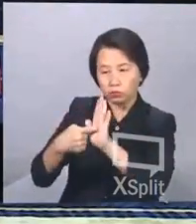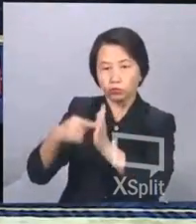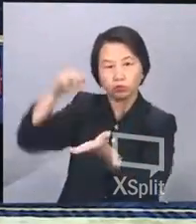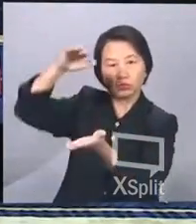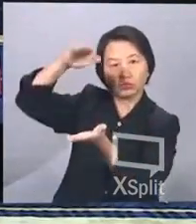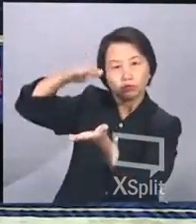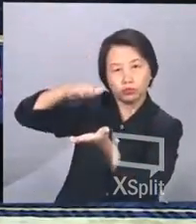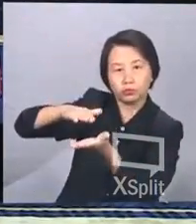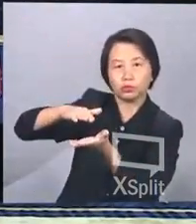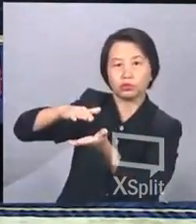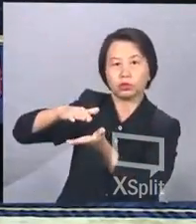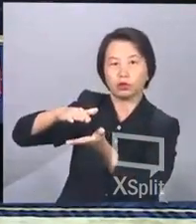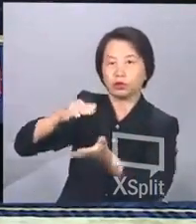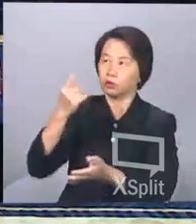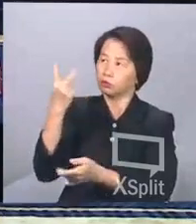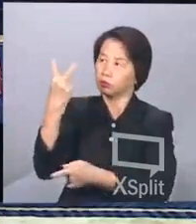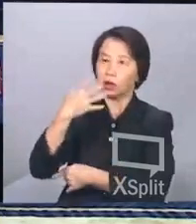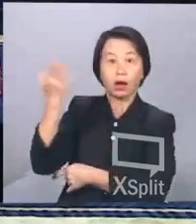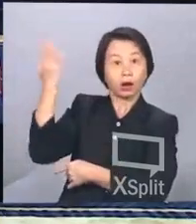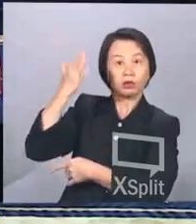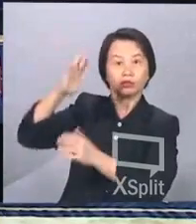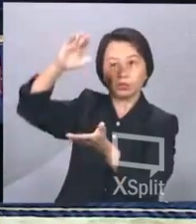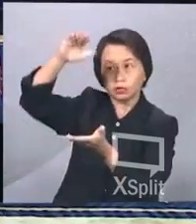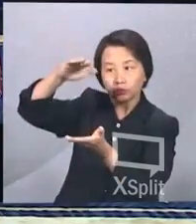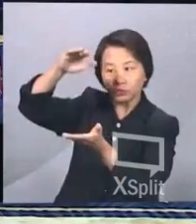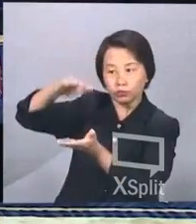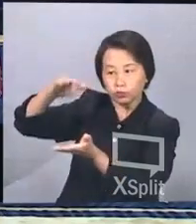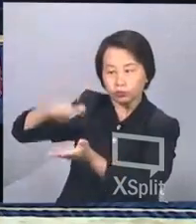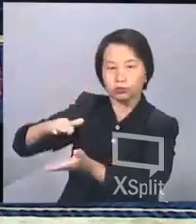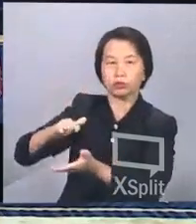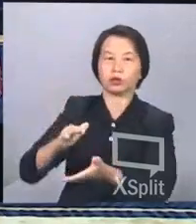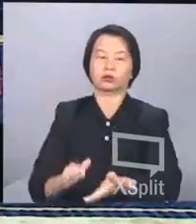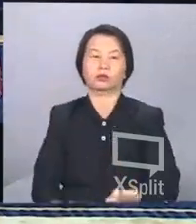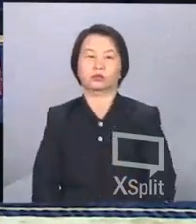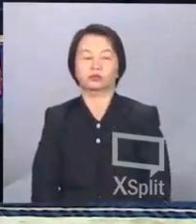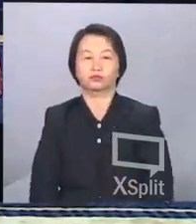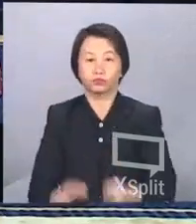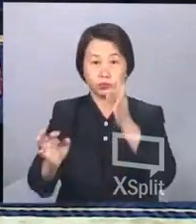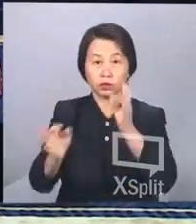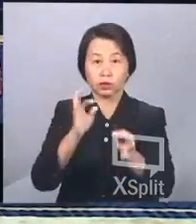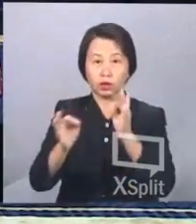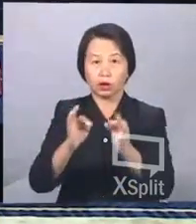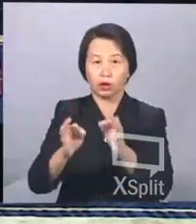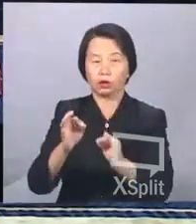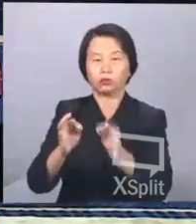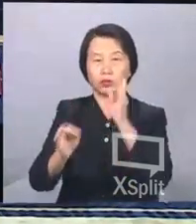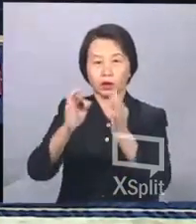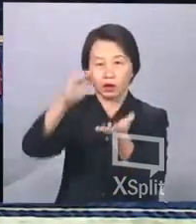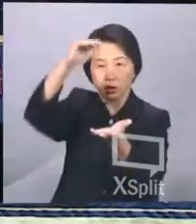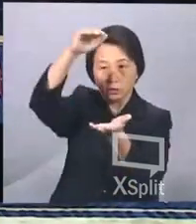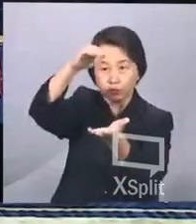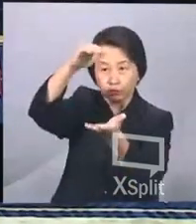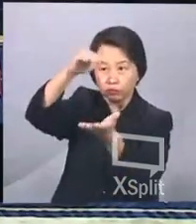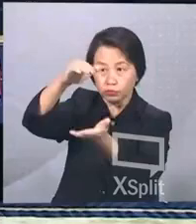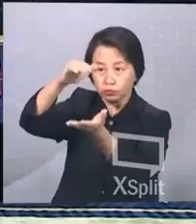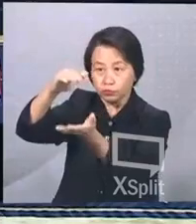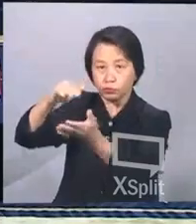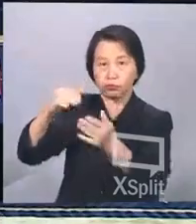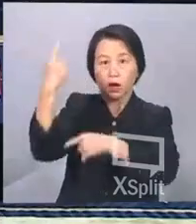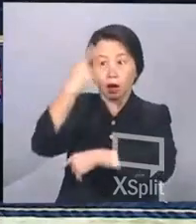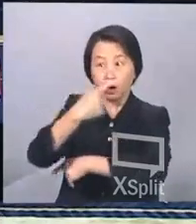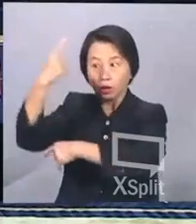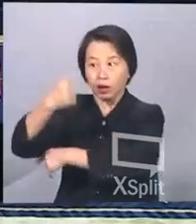penurunan sejak Bapak hari yang lalu Hai jika tren penurunan ini berterusan